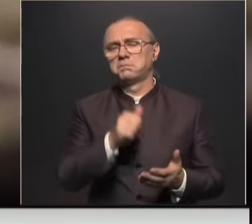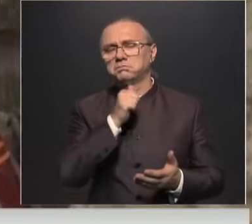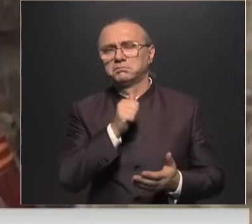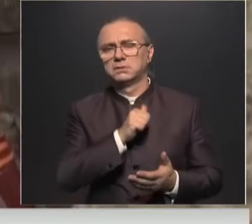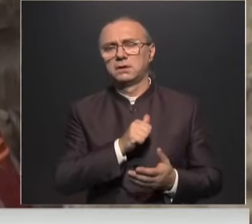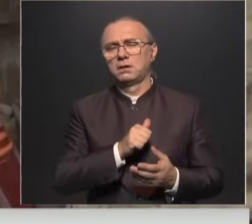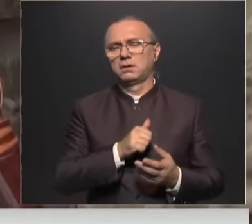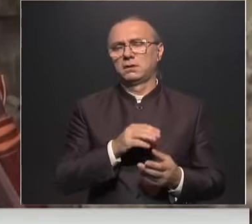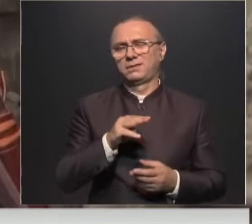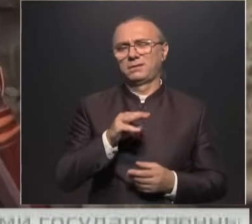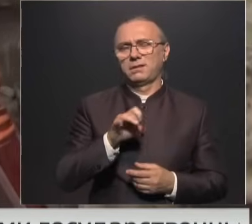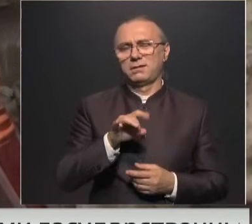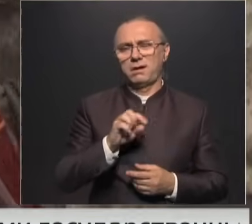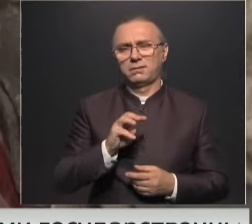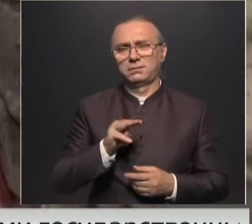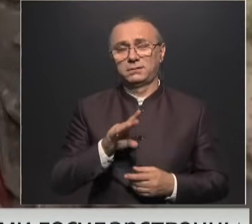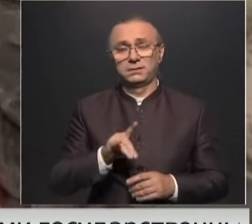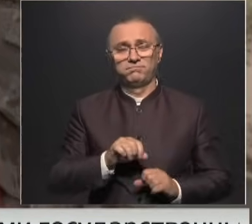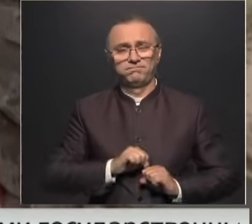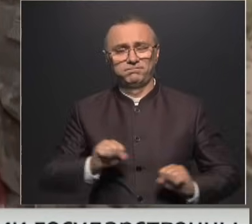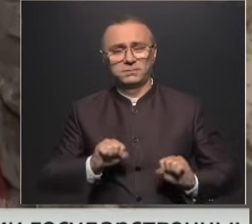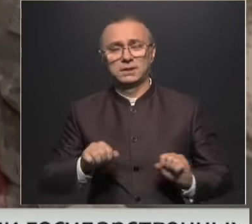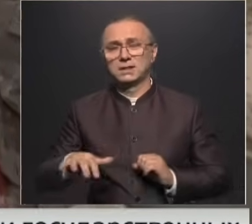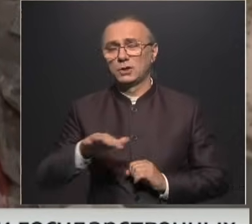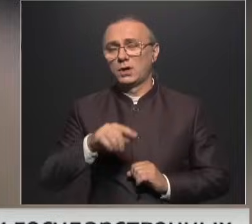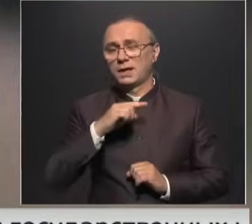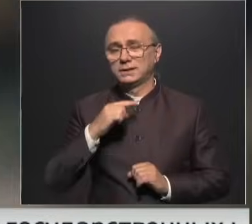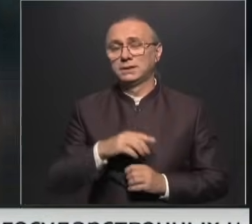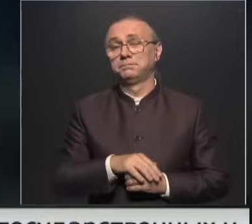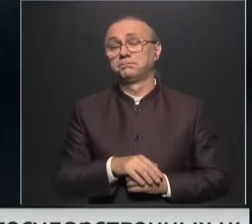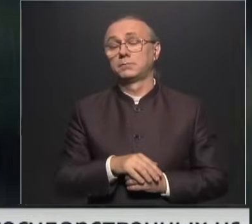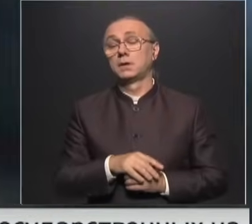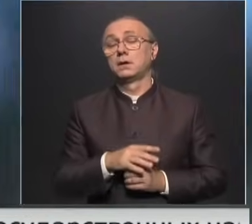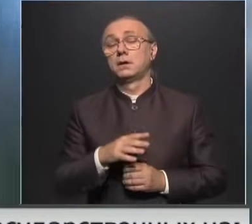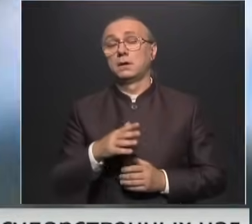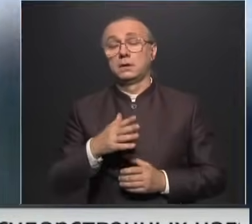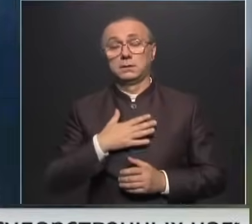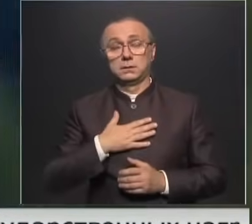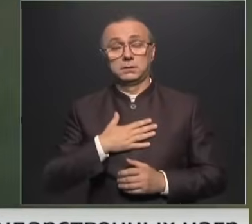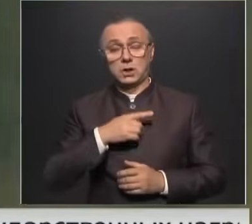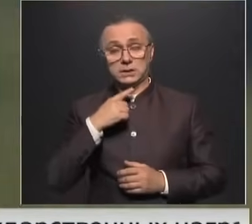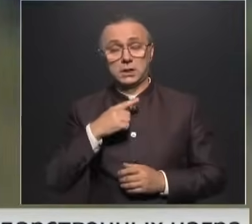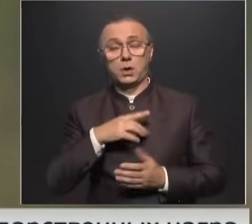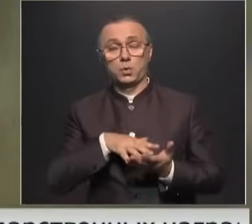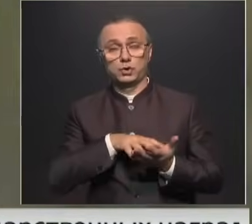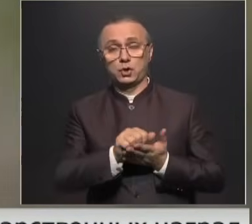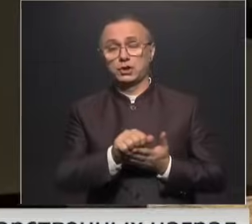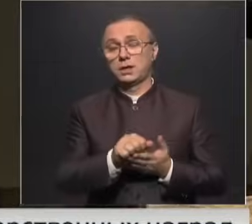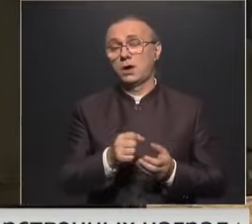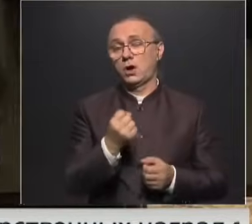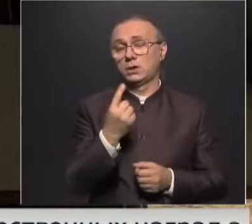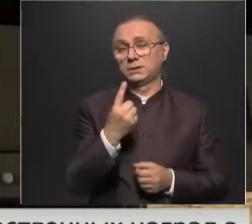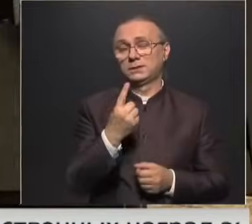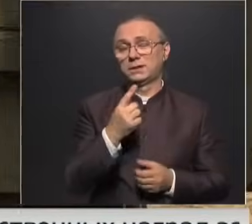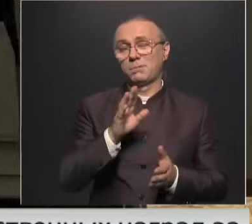российской территории. В пятницу средства ПВО уничтожили 11 украинских беспилотников. Один над Калужской областью и 10